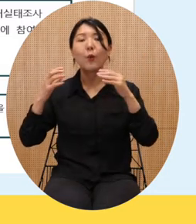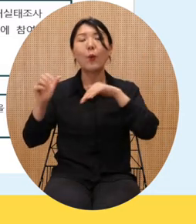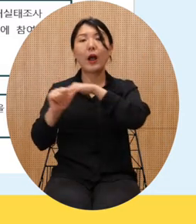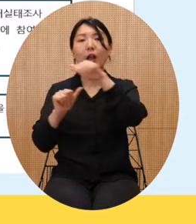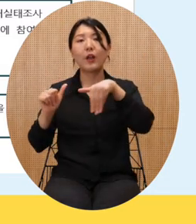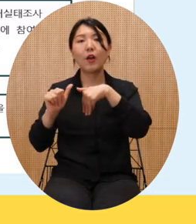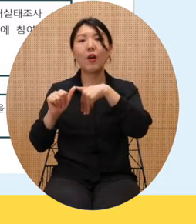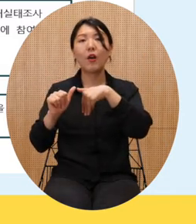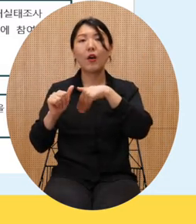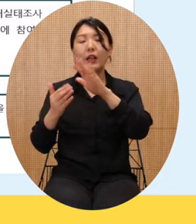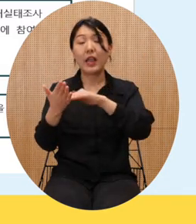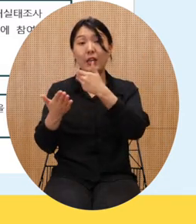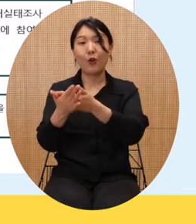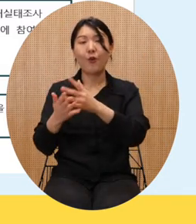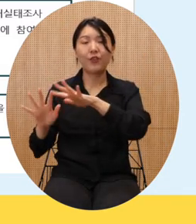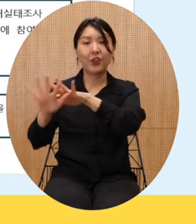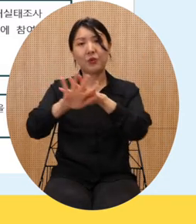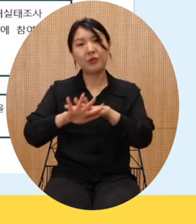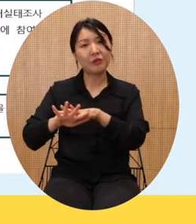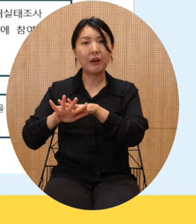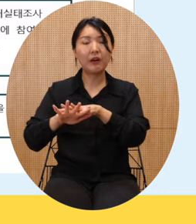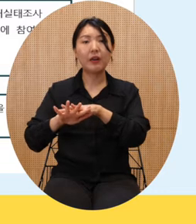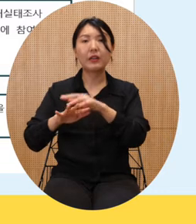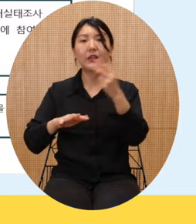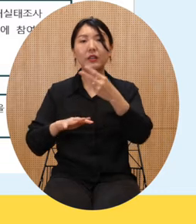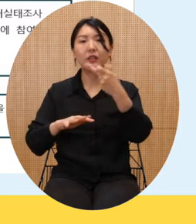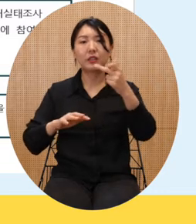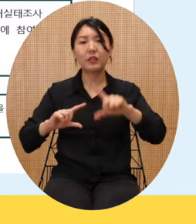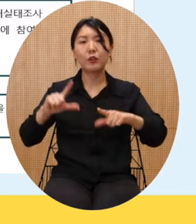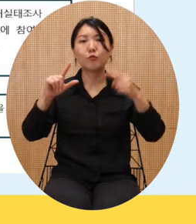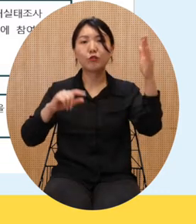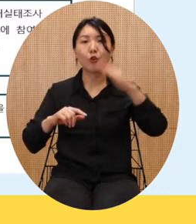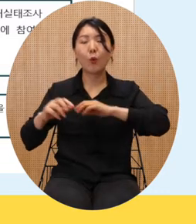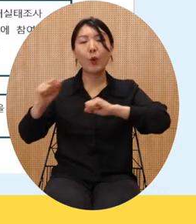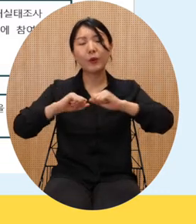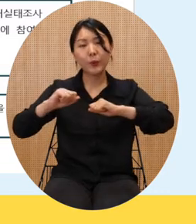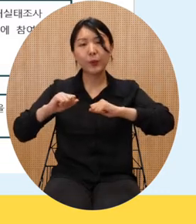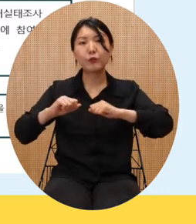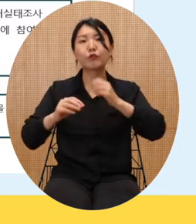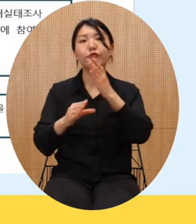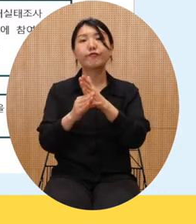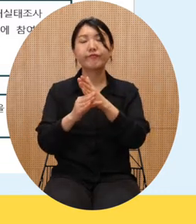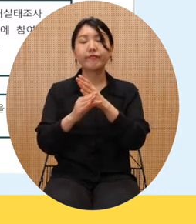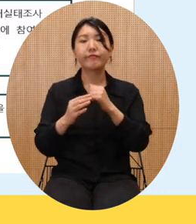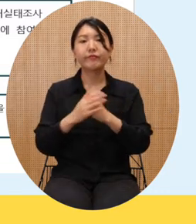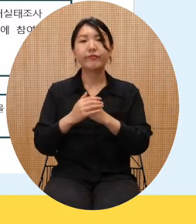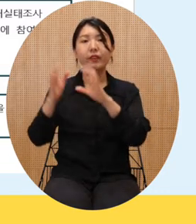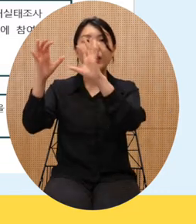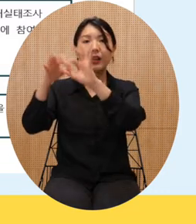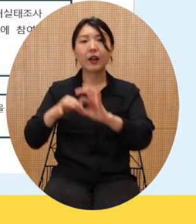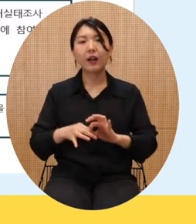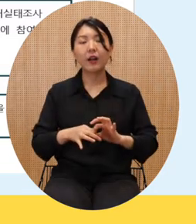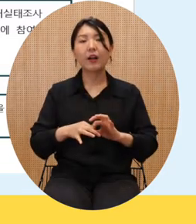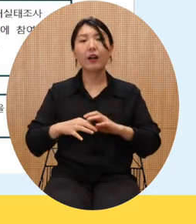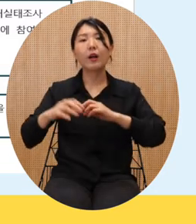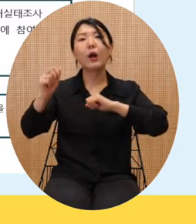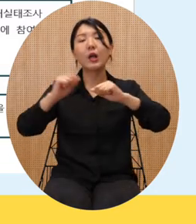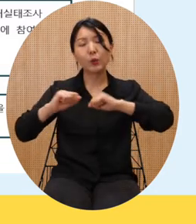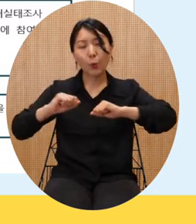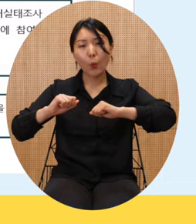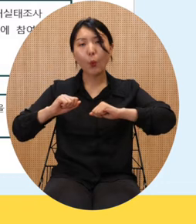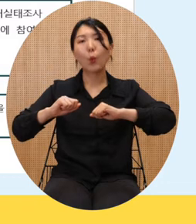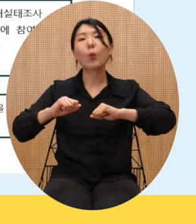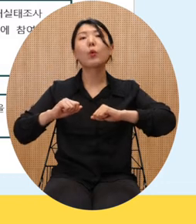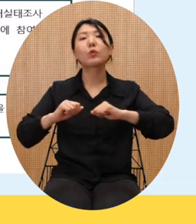정황적 아동주거환경 개선 네트워크도 제가 이제 아까 말씀드렸는데 2017년부터 활동을 하고 계시고